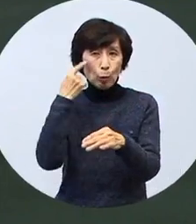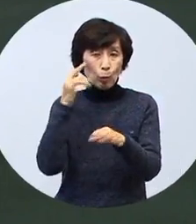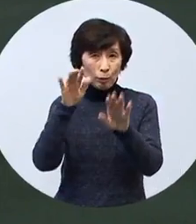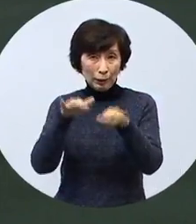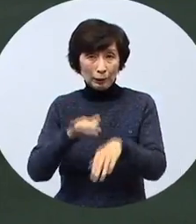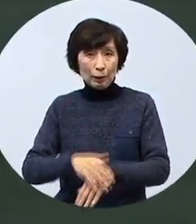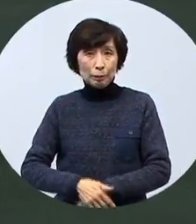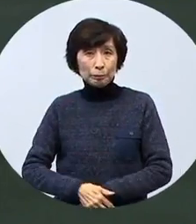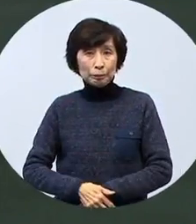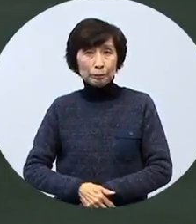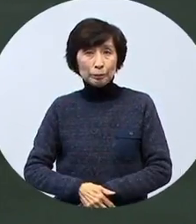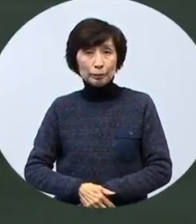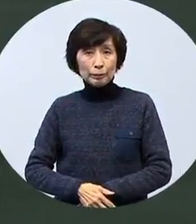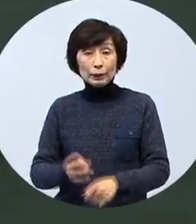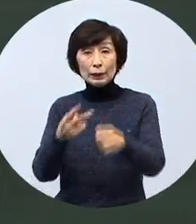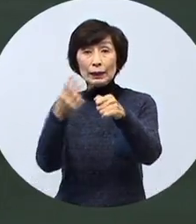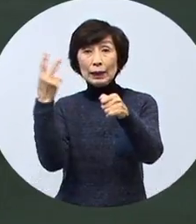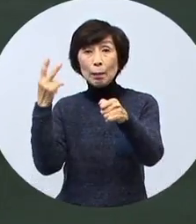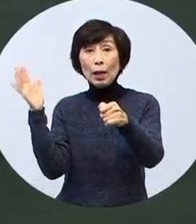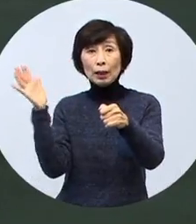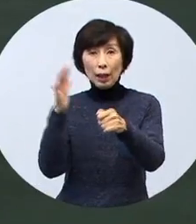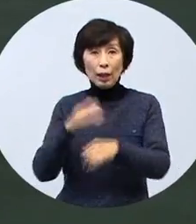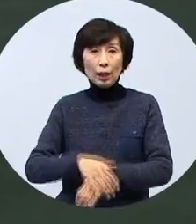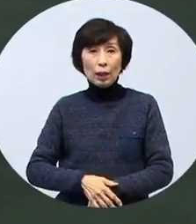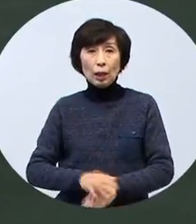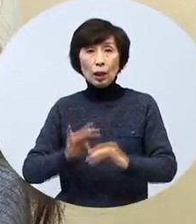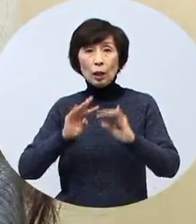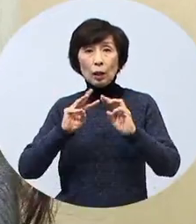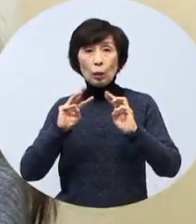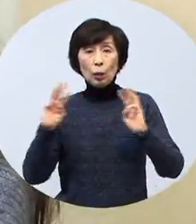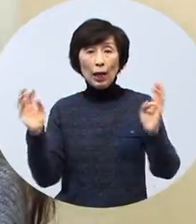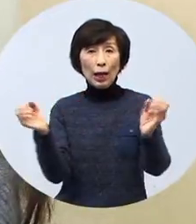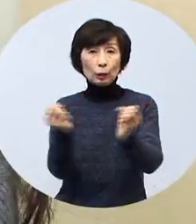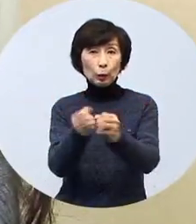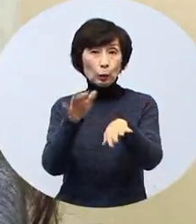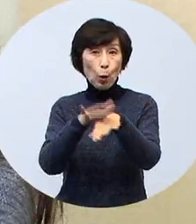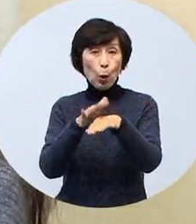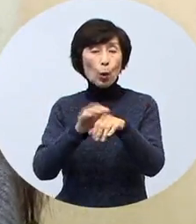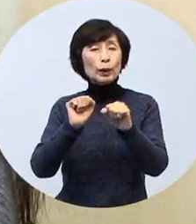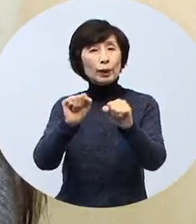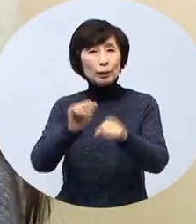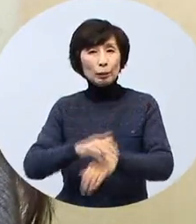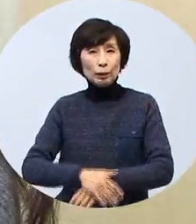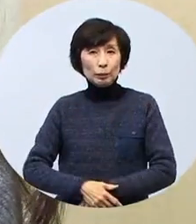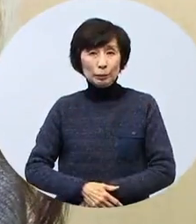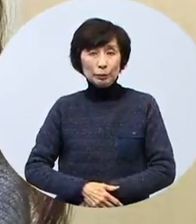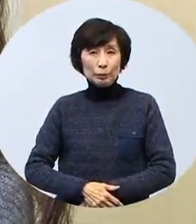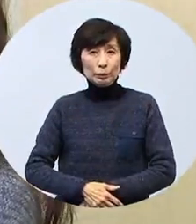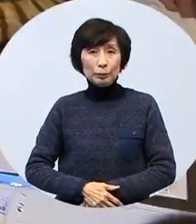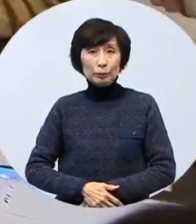ので、2年前からワークショップ形式でやっております。